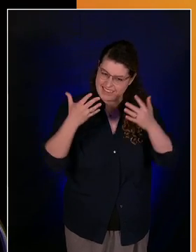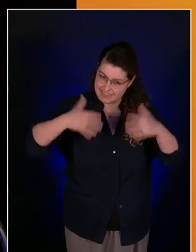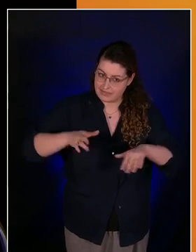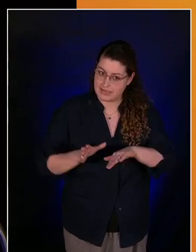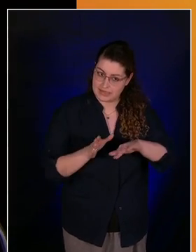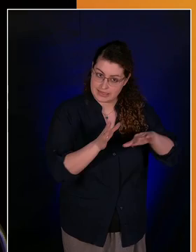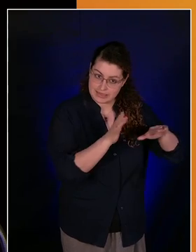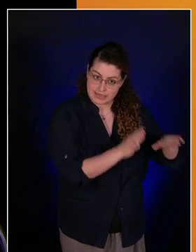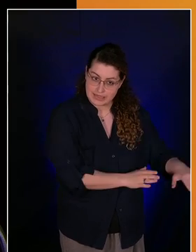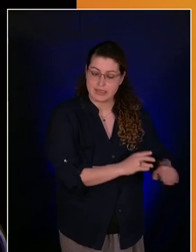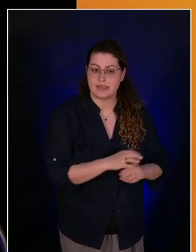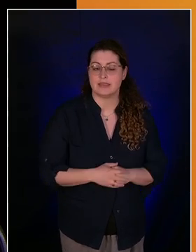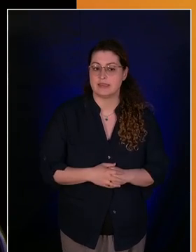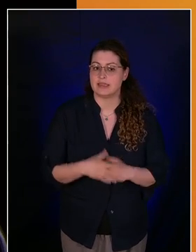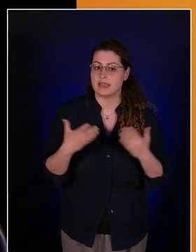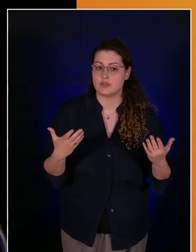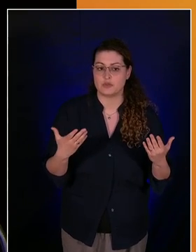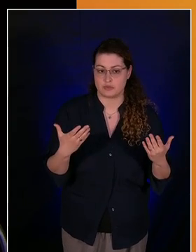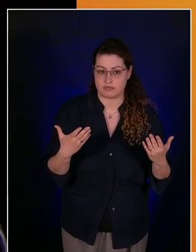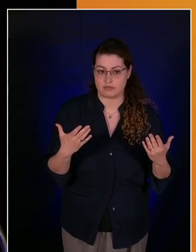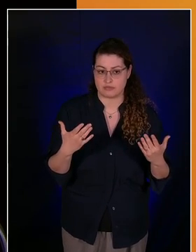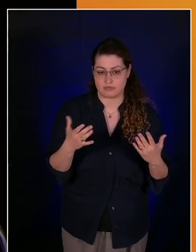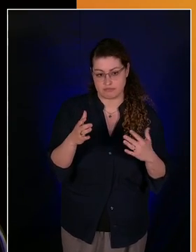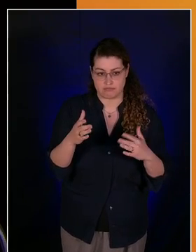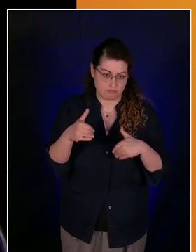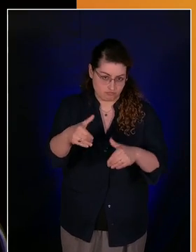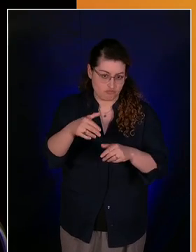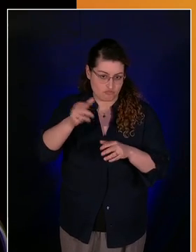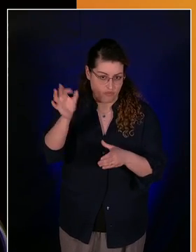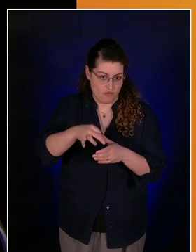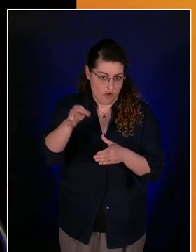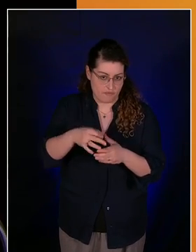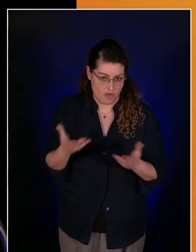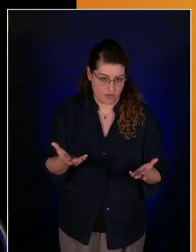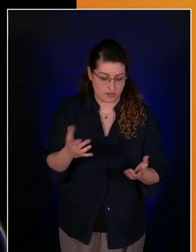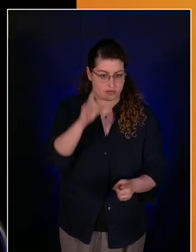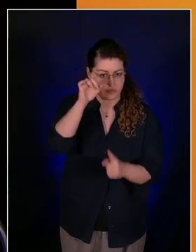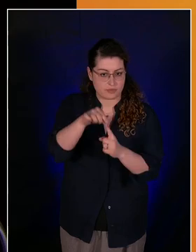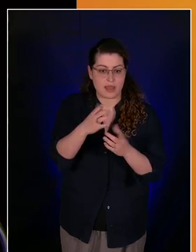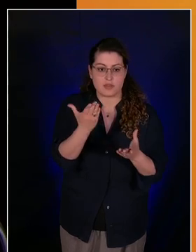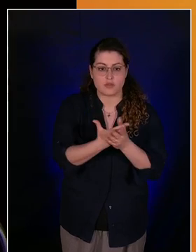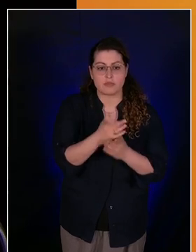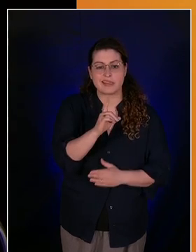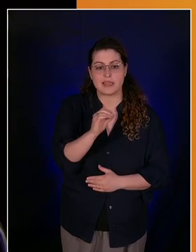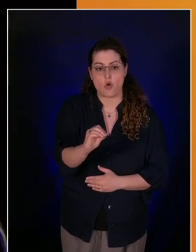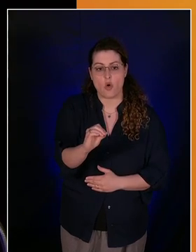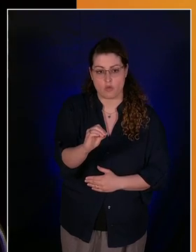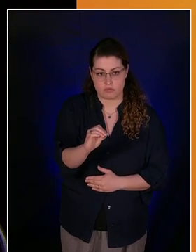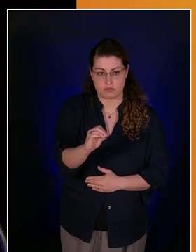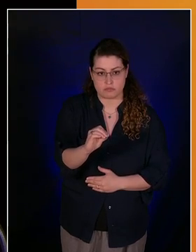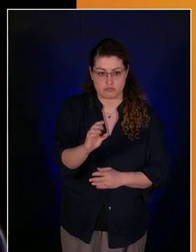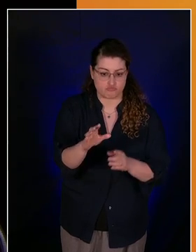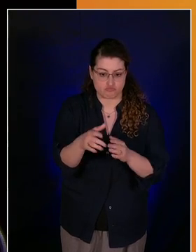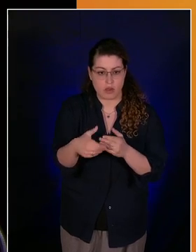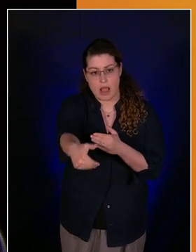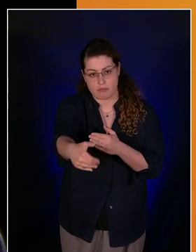et que sur la continuité de vote du document d'orientation globale que nous clôturerons un peu plus